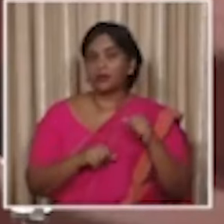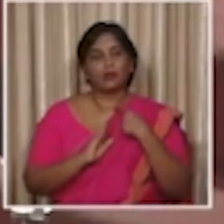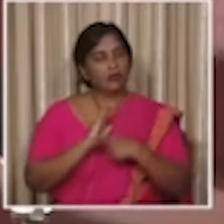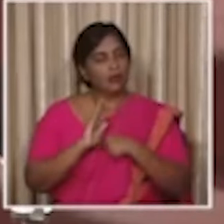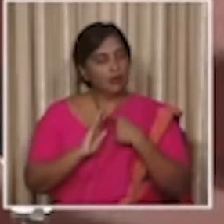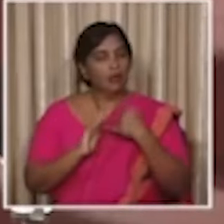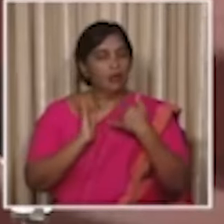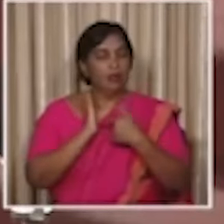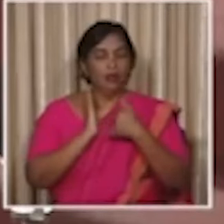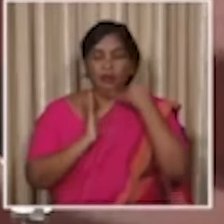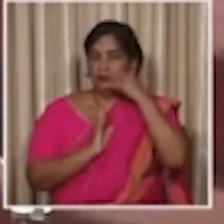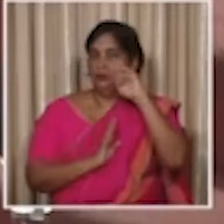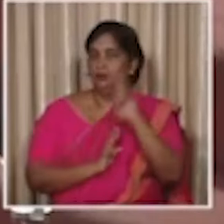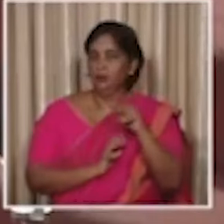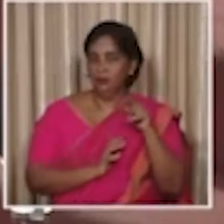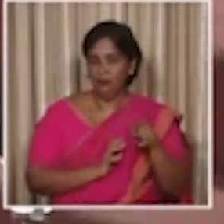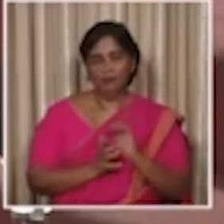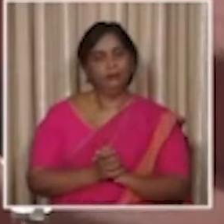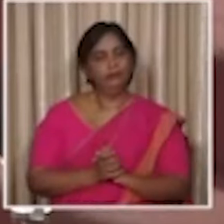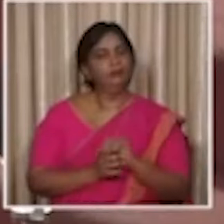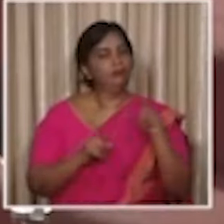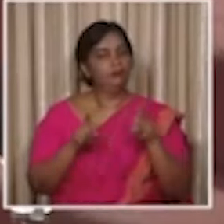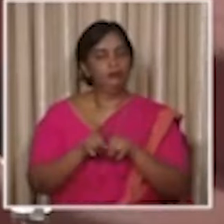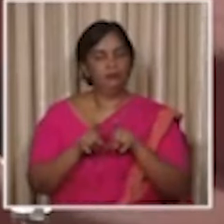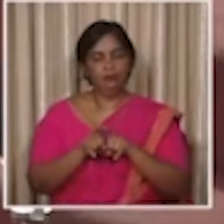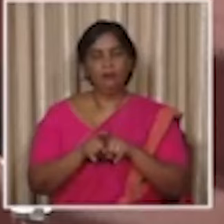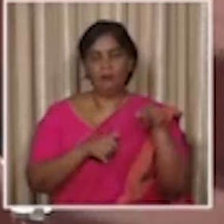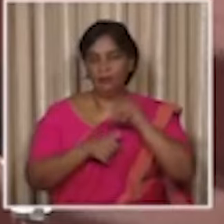ලංකාවේ ටෙලිකොම් ආයතනයට ඒ ආයතනය